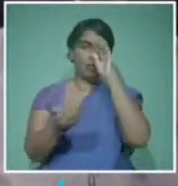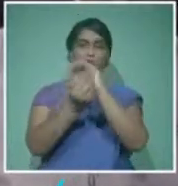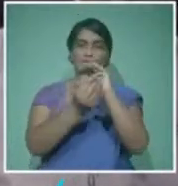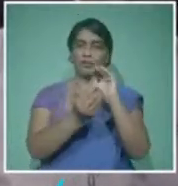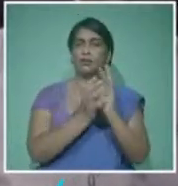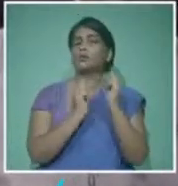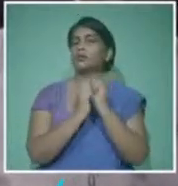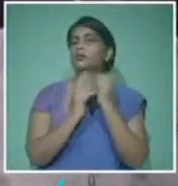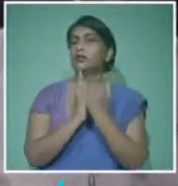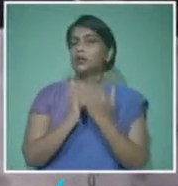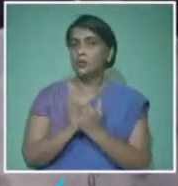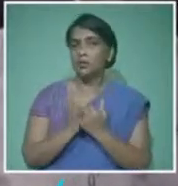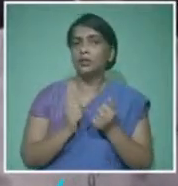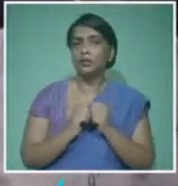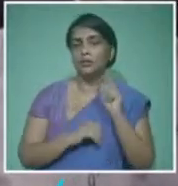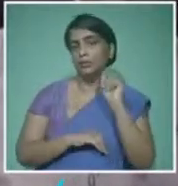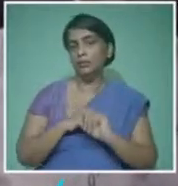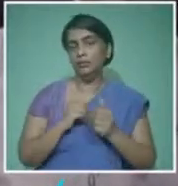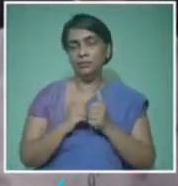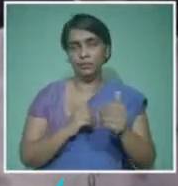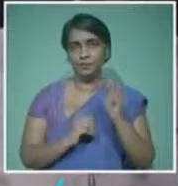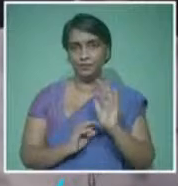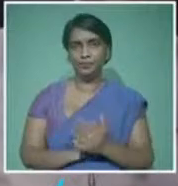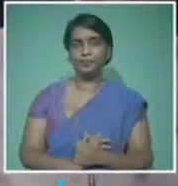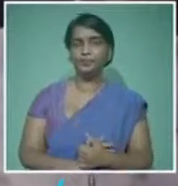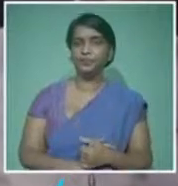ගැනීමේ වැඩපිළිවෙල අපි දැන් සංවිධානය කරගෙන යනවා.